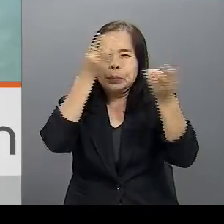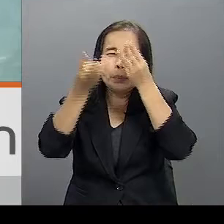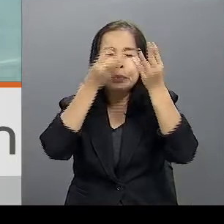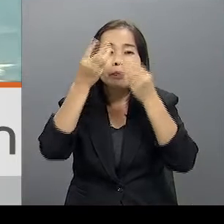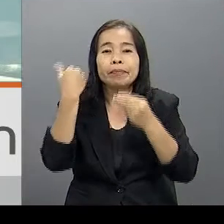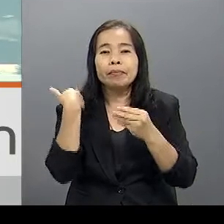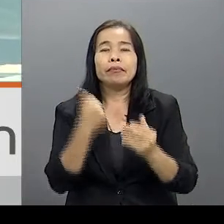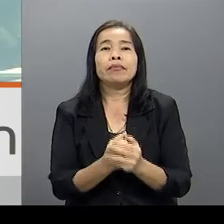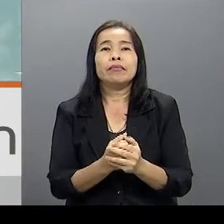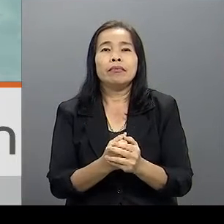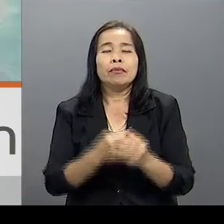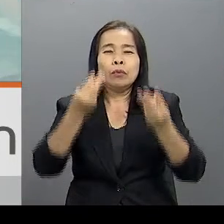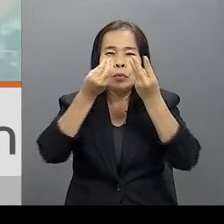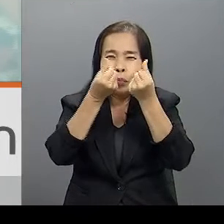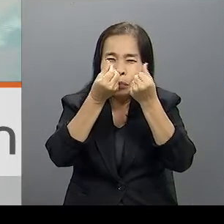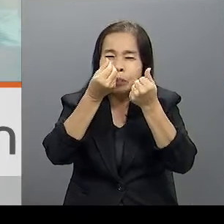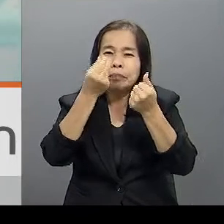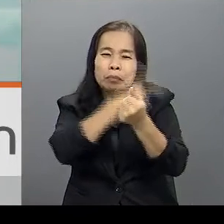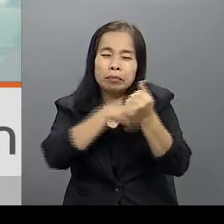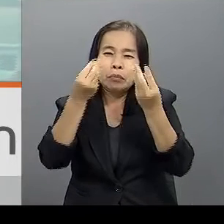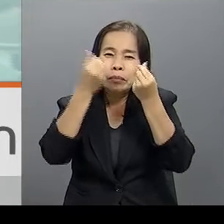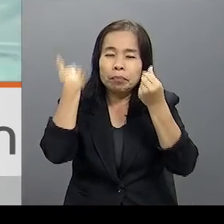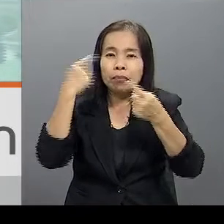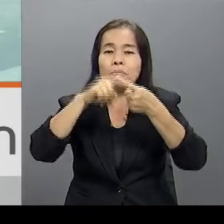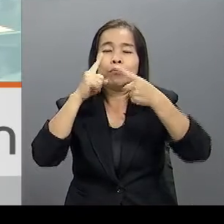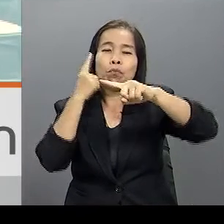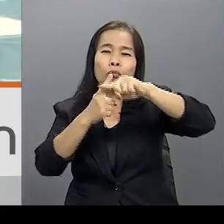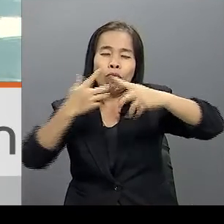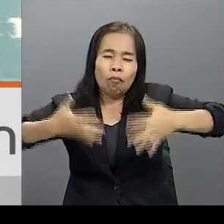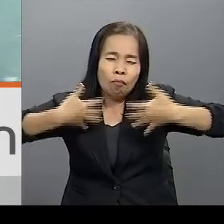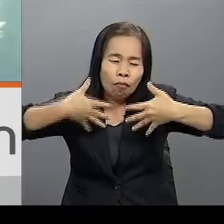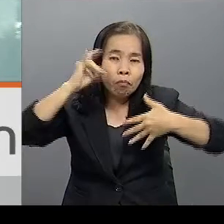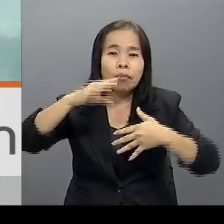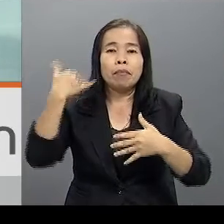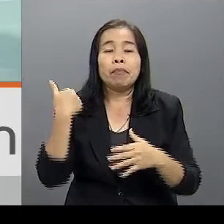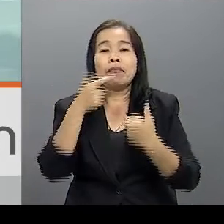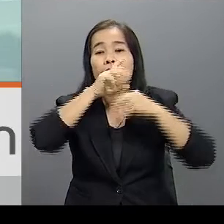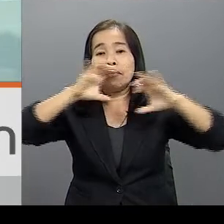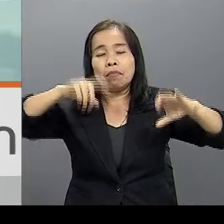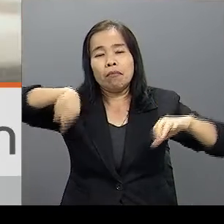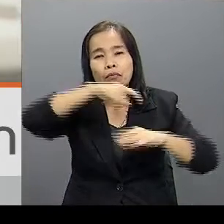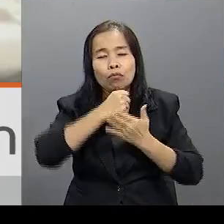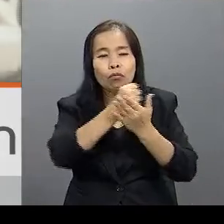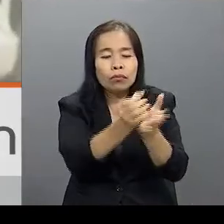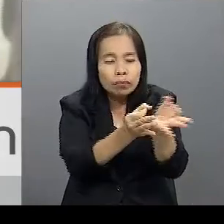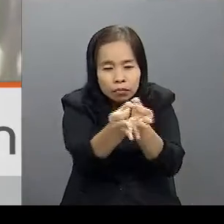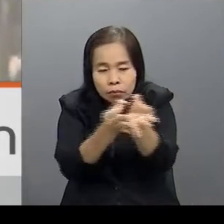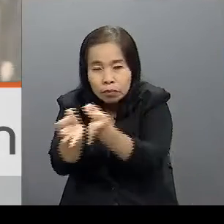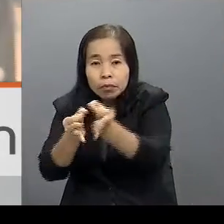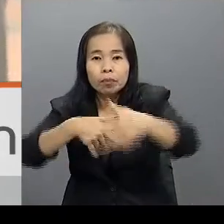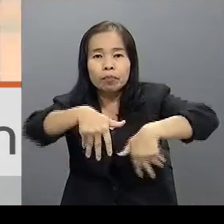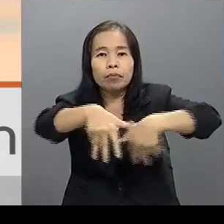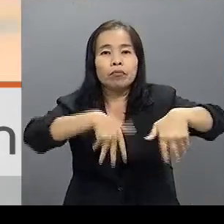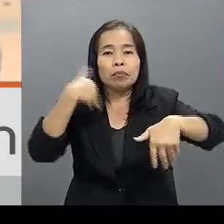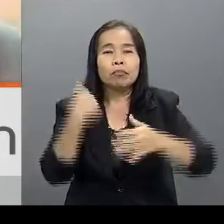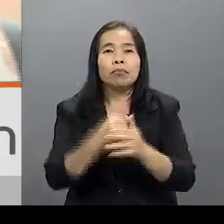จะเหได้ว่ามีความพยายามแก้ไขปัหาอย่ต่เนองของภาครัดที่เข้าไปสรางความเข้ใจใหกัชาวบ้านโดยเฉพาะอำเภอรต่างๆต